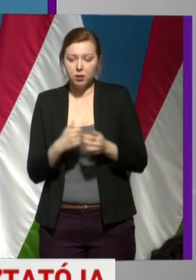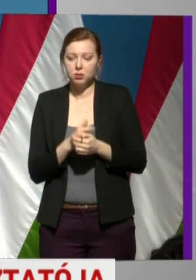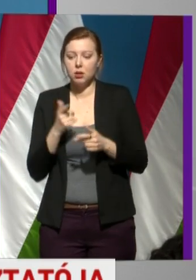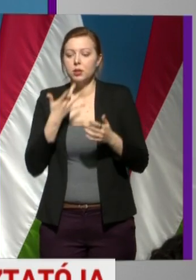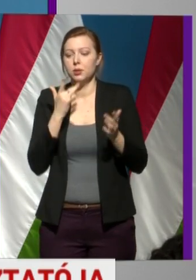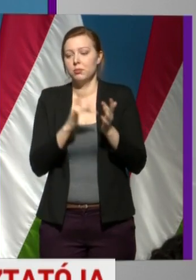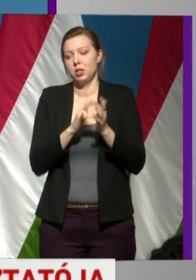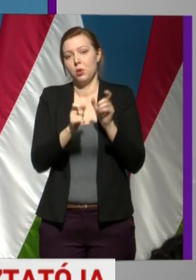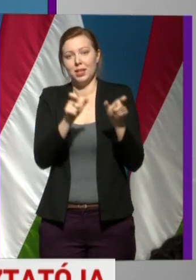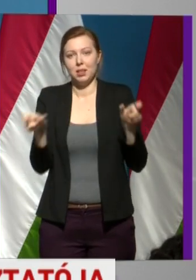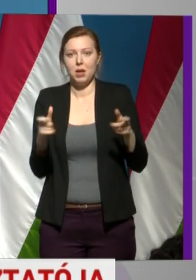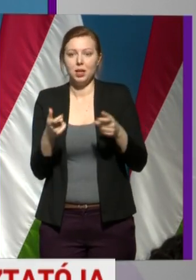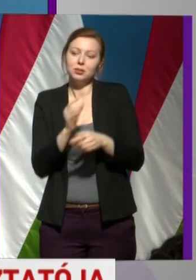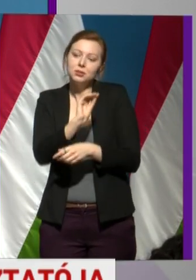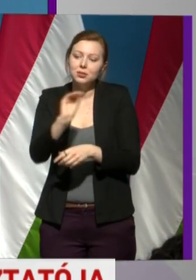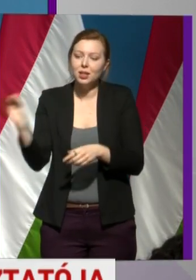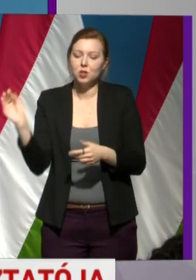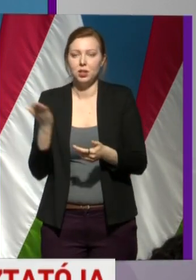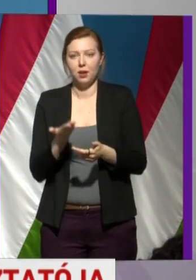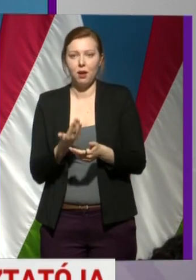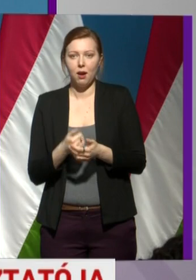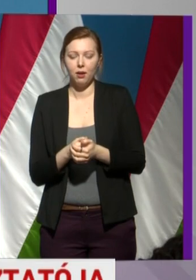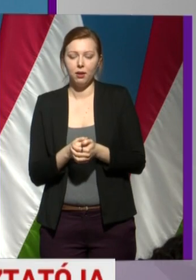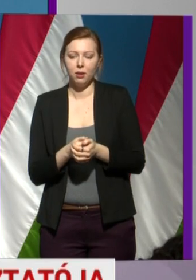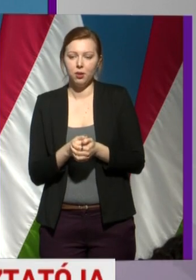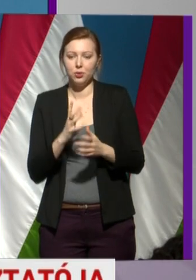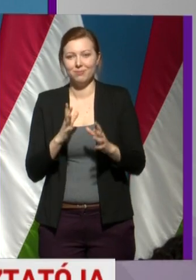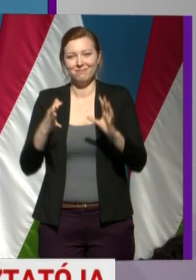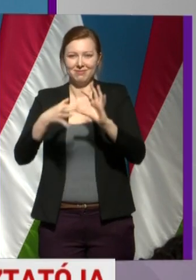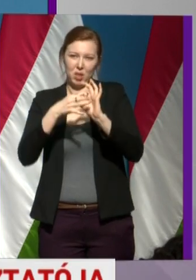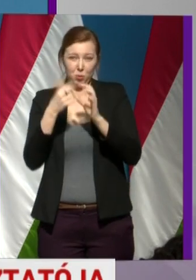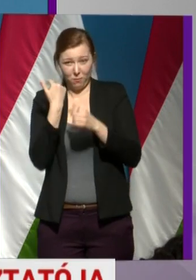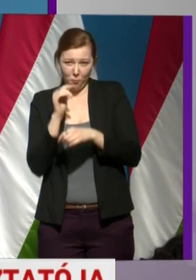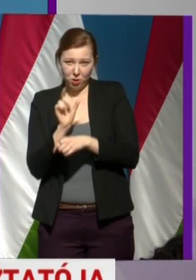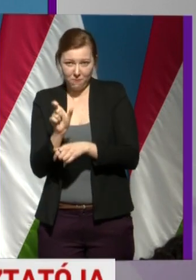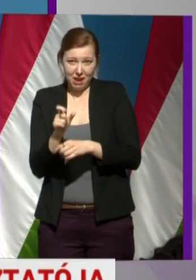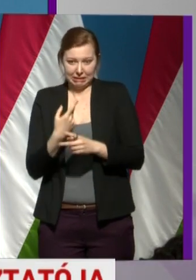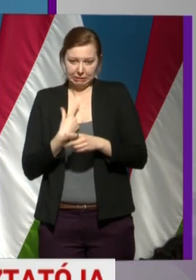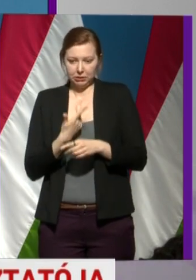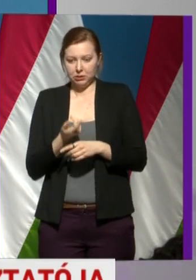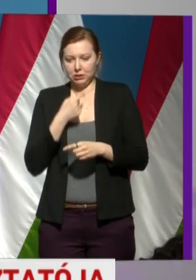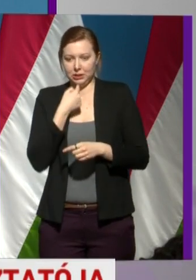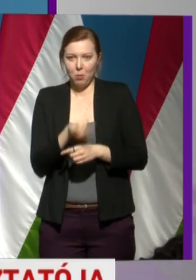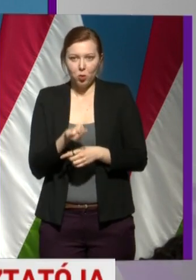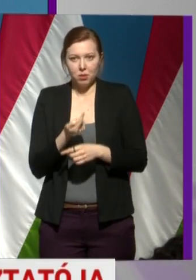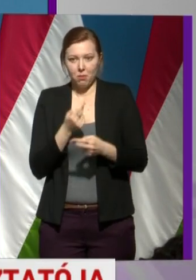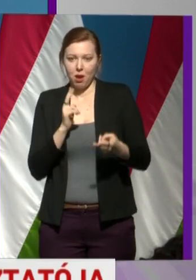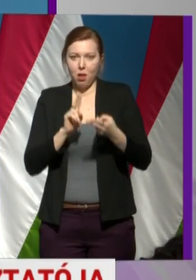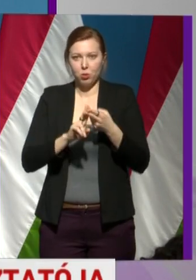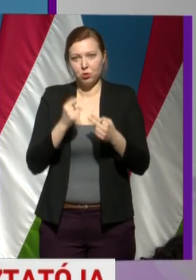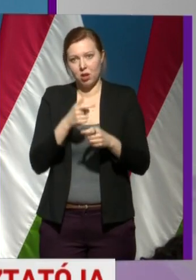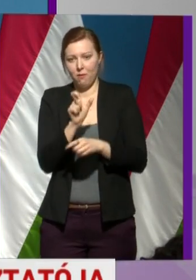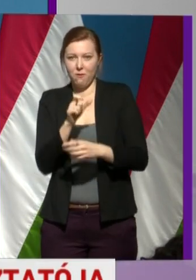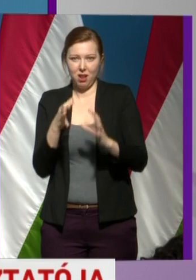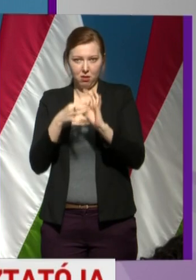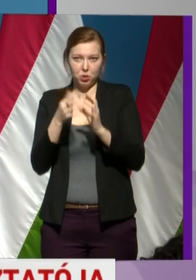akiket például ezek a személyek értesítenek, hogy kapcsolatban voltam veled, nem mondtam el esetleg mondjuk a hatóságnak, hogy én veled